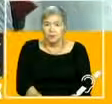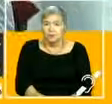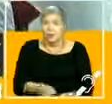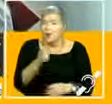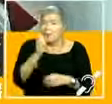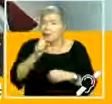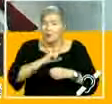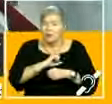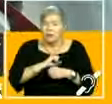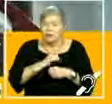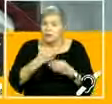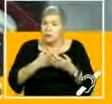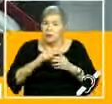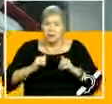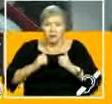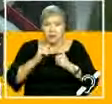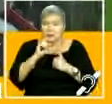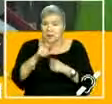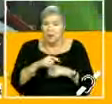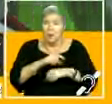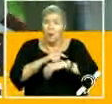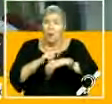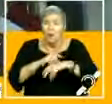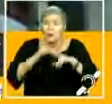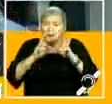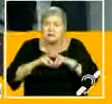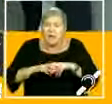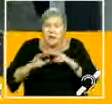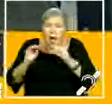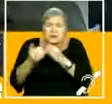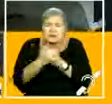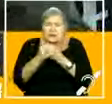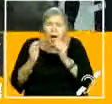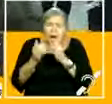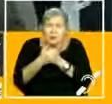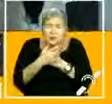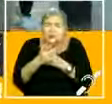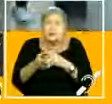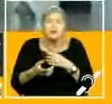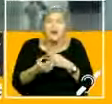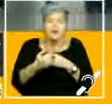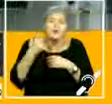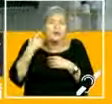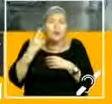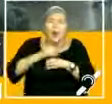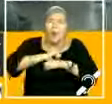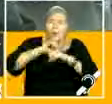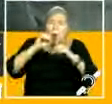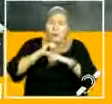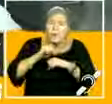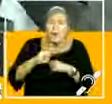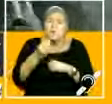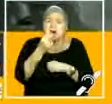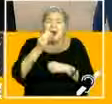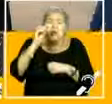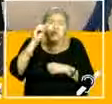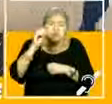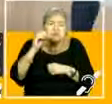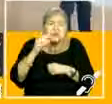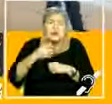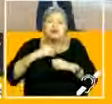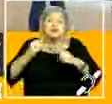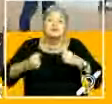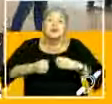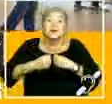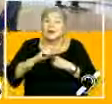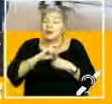Oamenii s-au temut pentru viața lor. Orele în șir petrecute în buncărele zguduite de bombe, alimentele puține cu care se puteau hrăni și spaima că